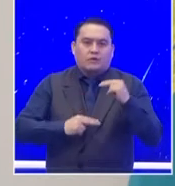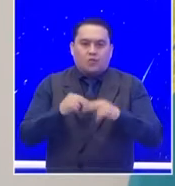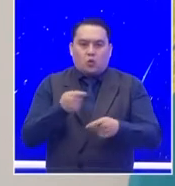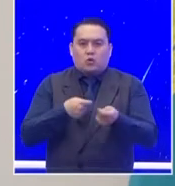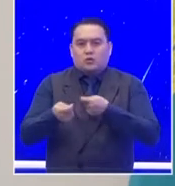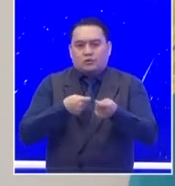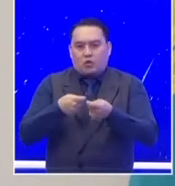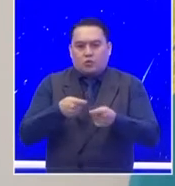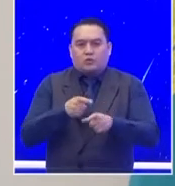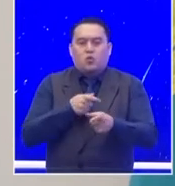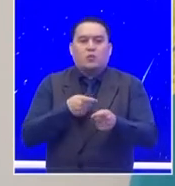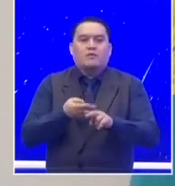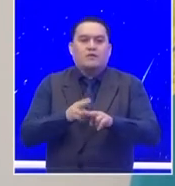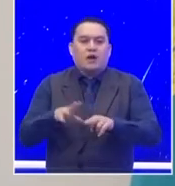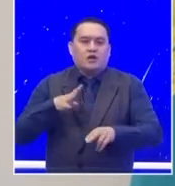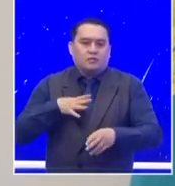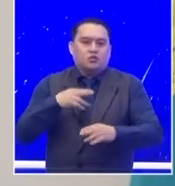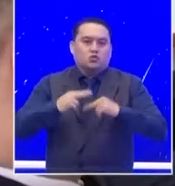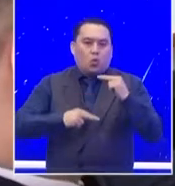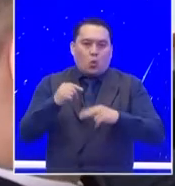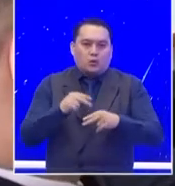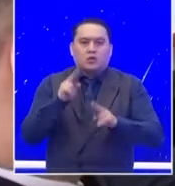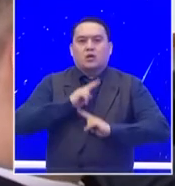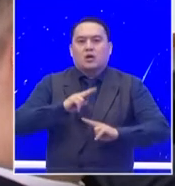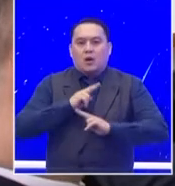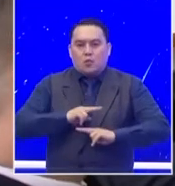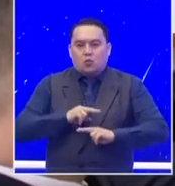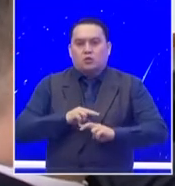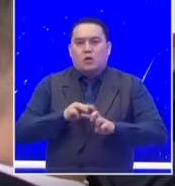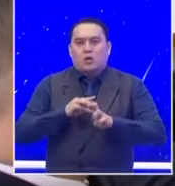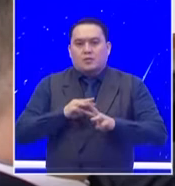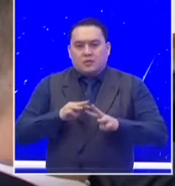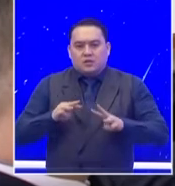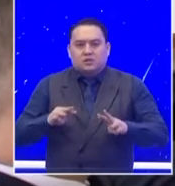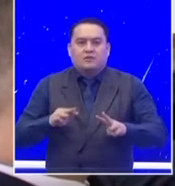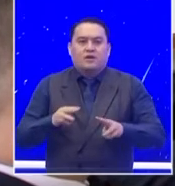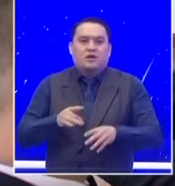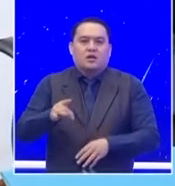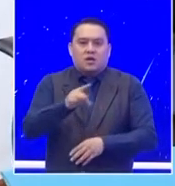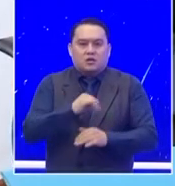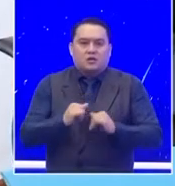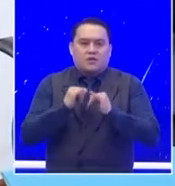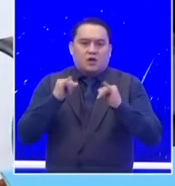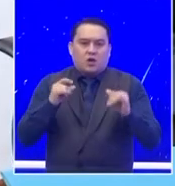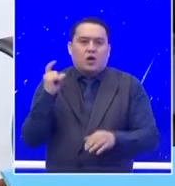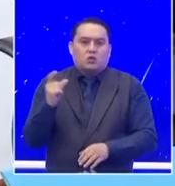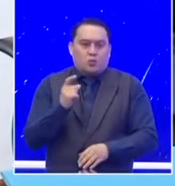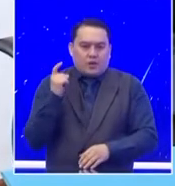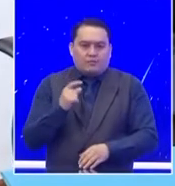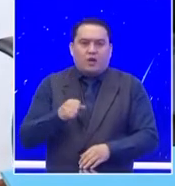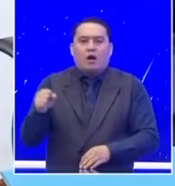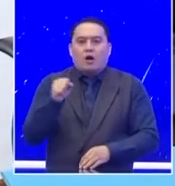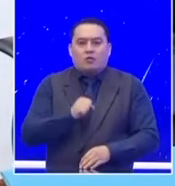инженера Талдыкурганпромстрой, руководителя управления строительства, работал в министерствах регионального развития и